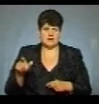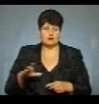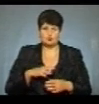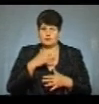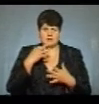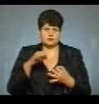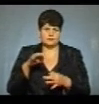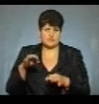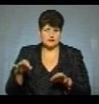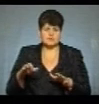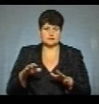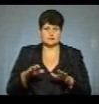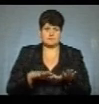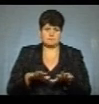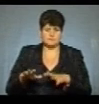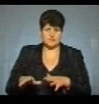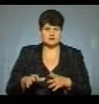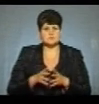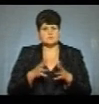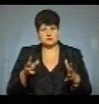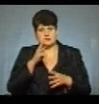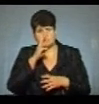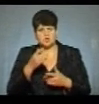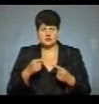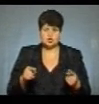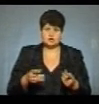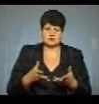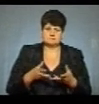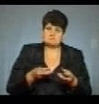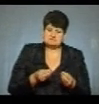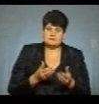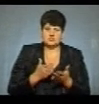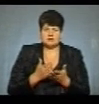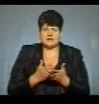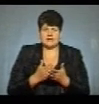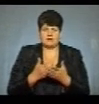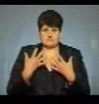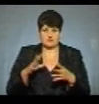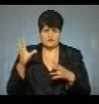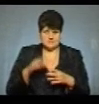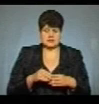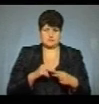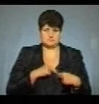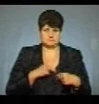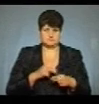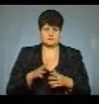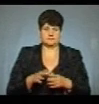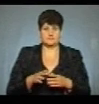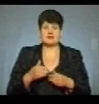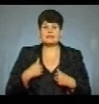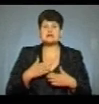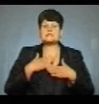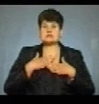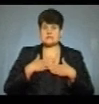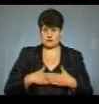вакантних посад. Чи зросла заробітна плата, чи якась інша мотивація, чи є вже той комплект, який потрібен для ефективної роботи? Я